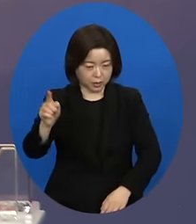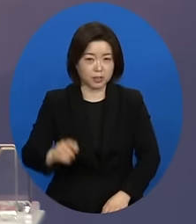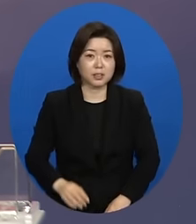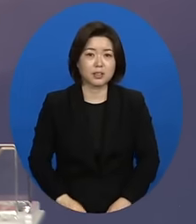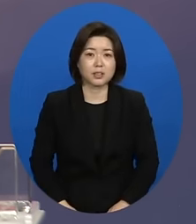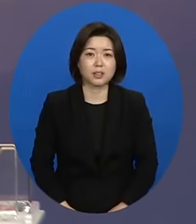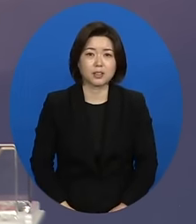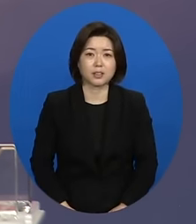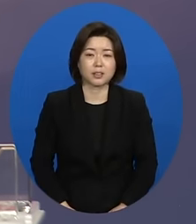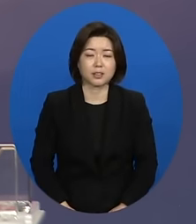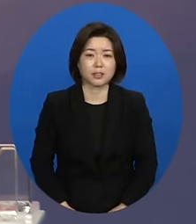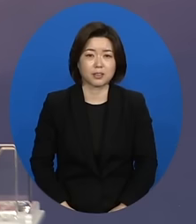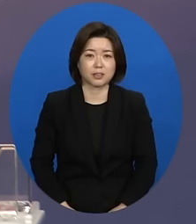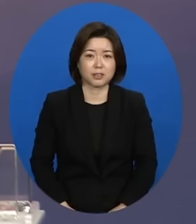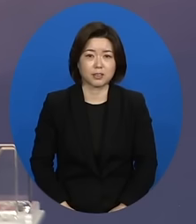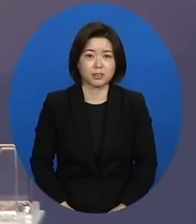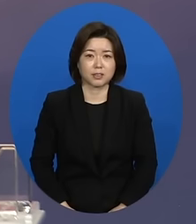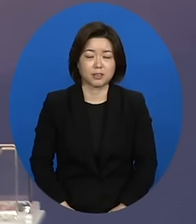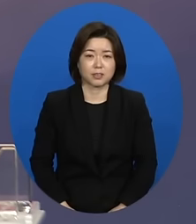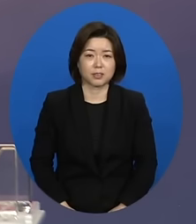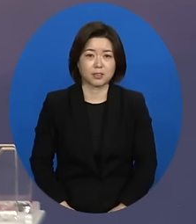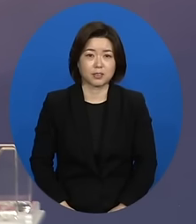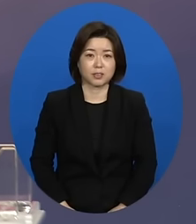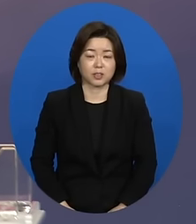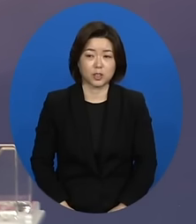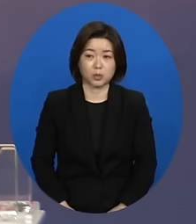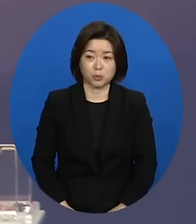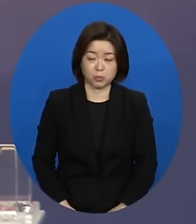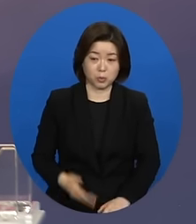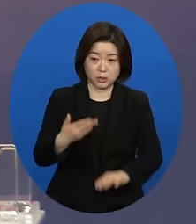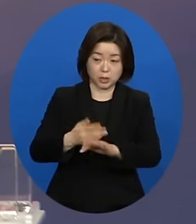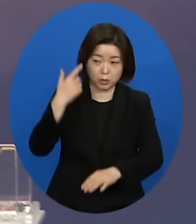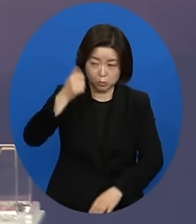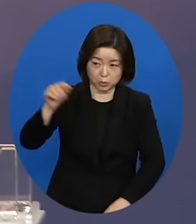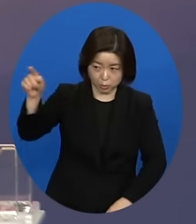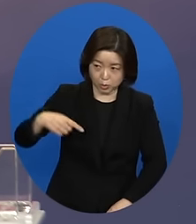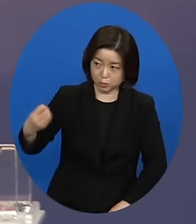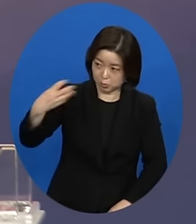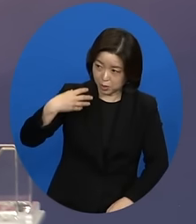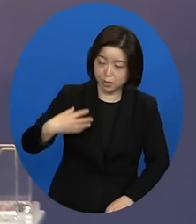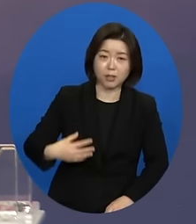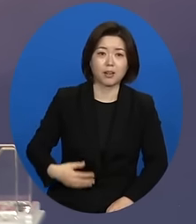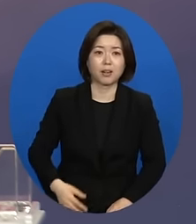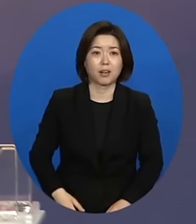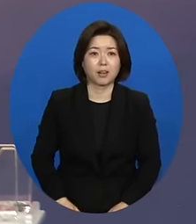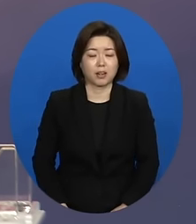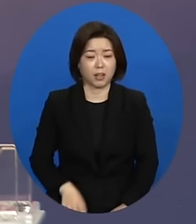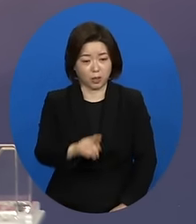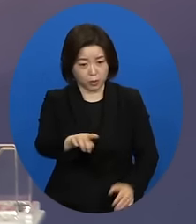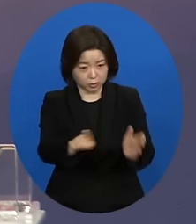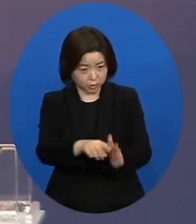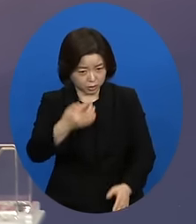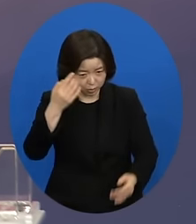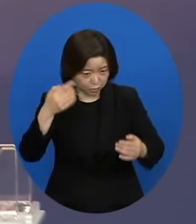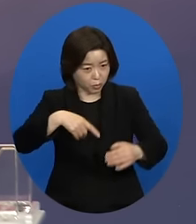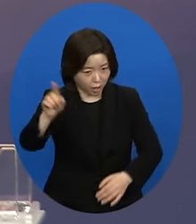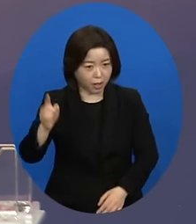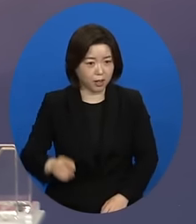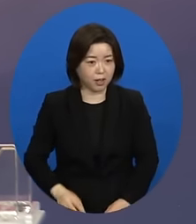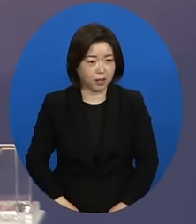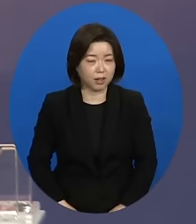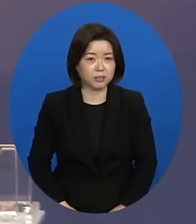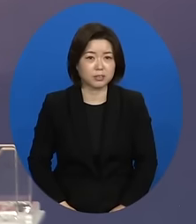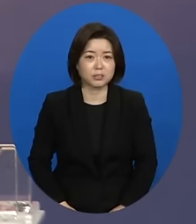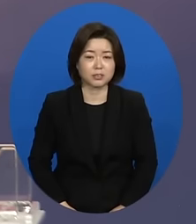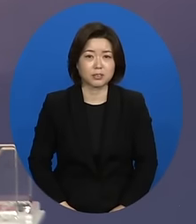또 다른 목사님이 오셔서, 신학교 하라고.